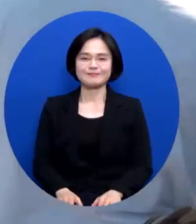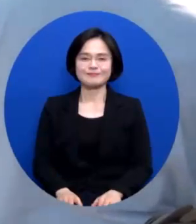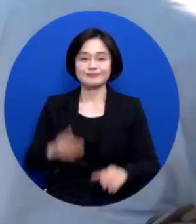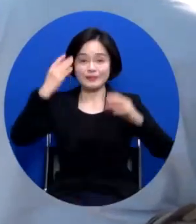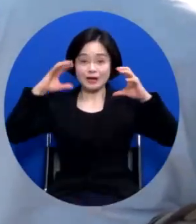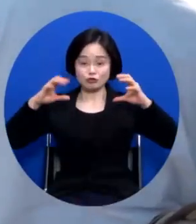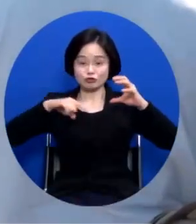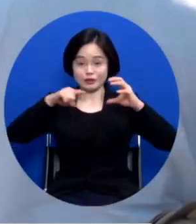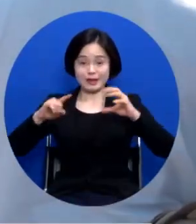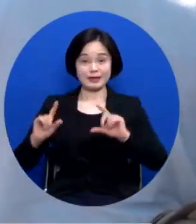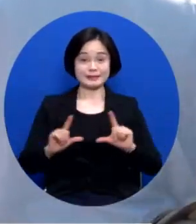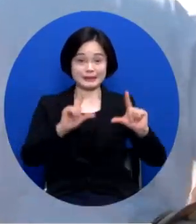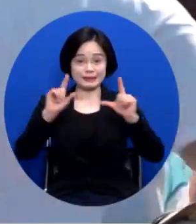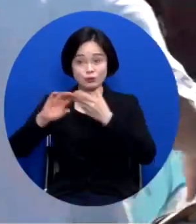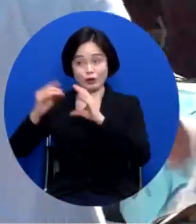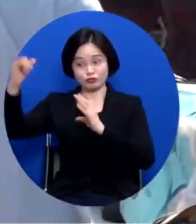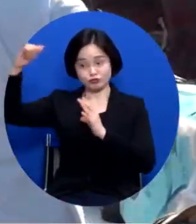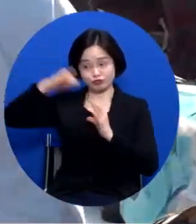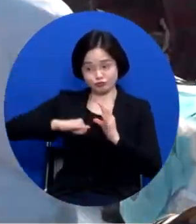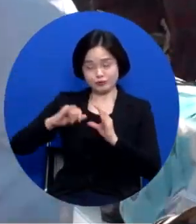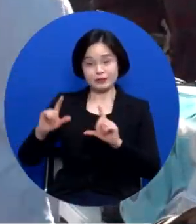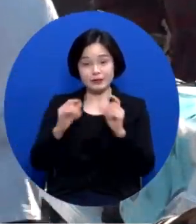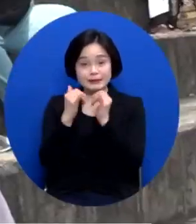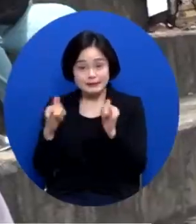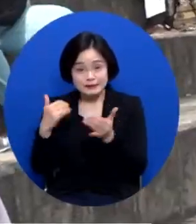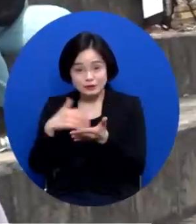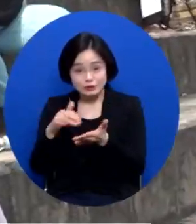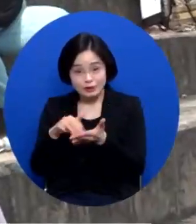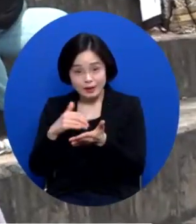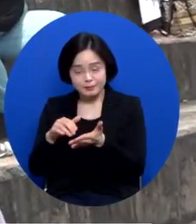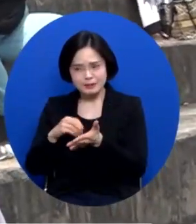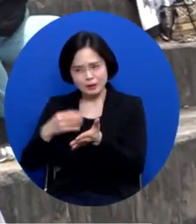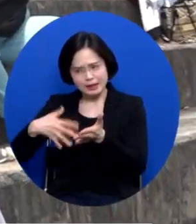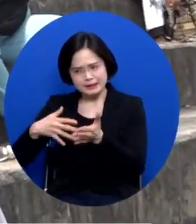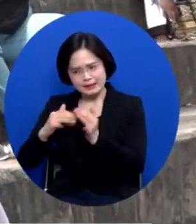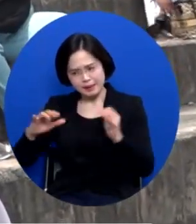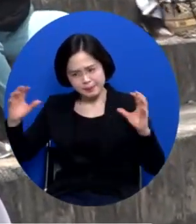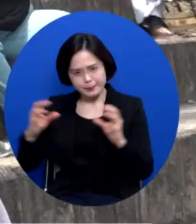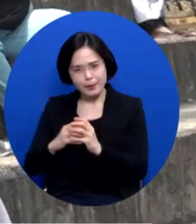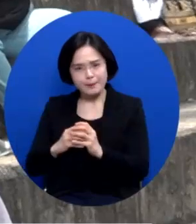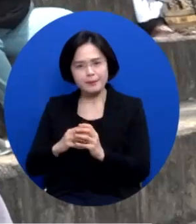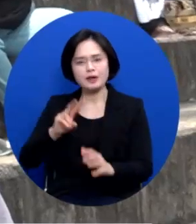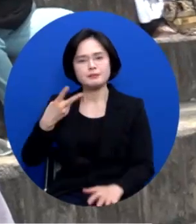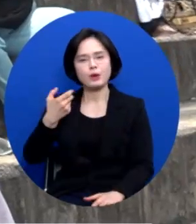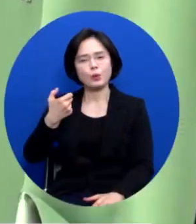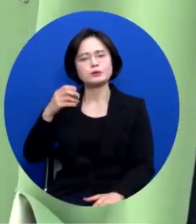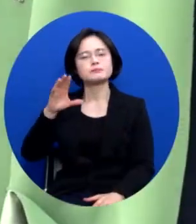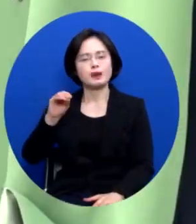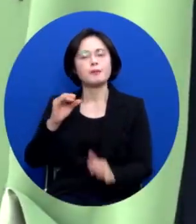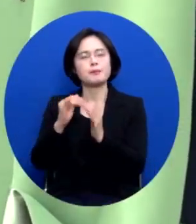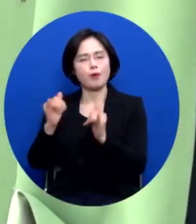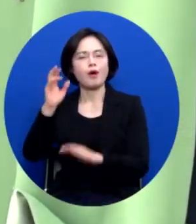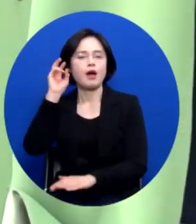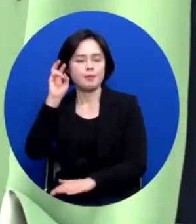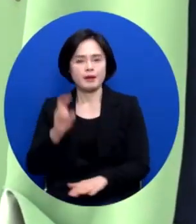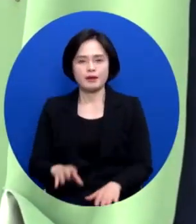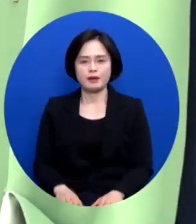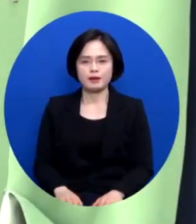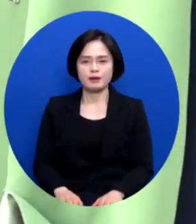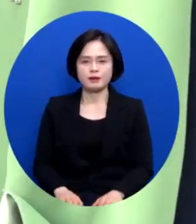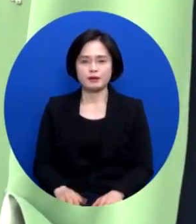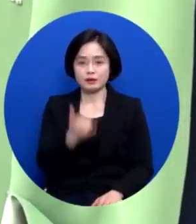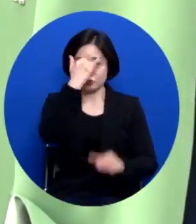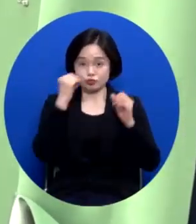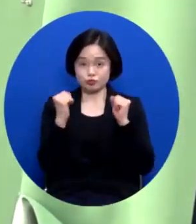우리나라에 거주하는 이주민은 미등록 외국인까지 포함하면 약 250만 명으로 추정됩니다. 충북